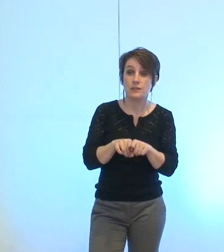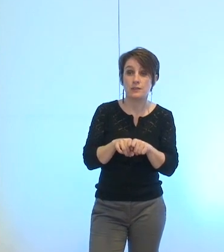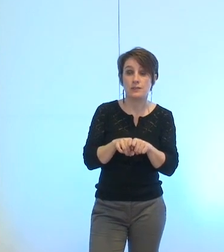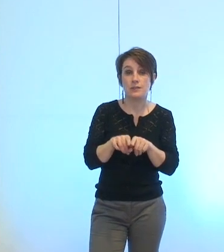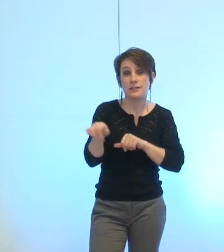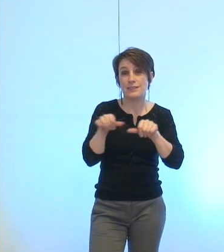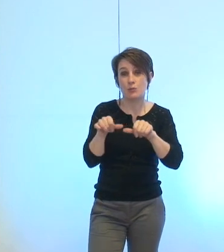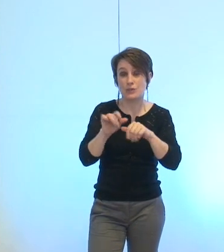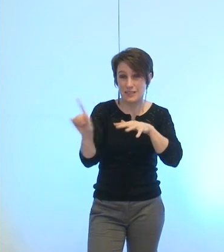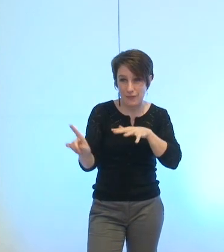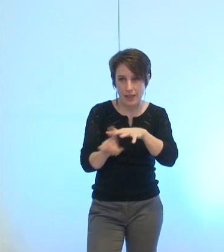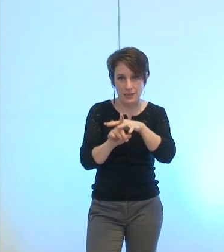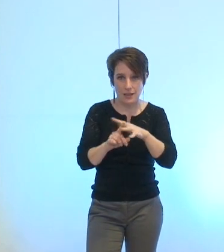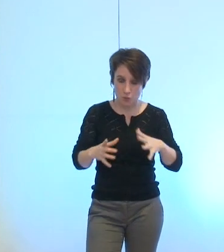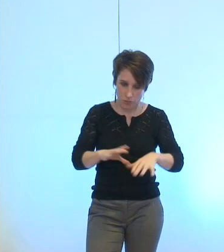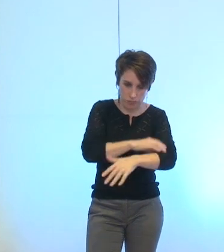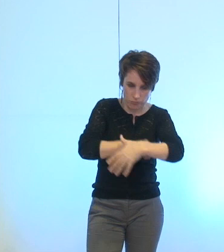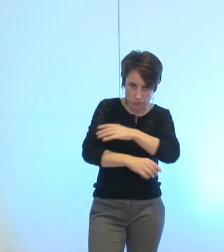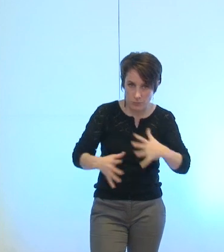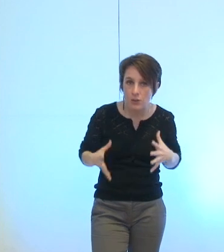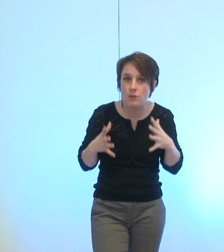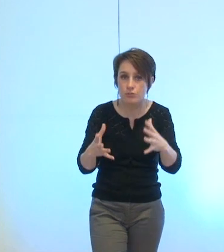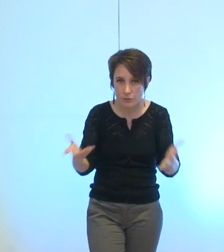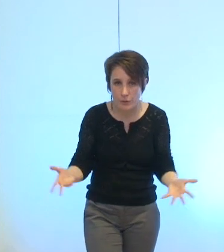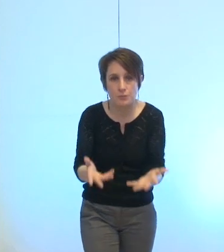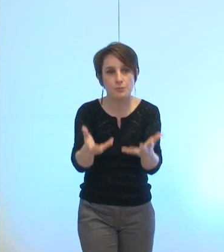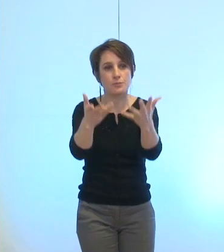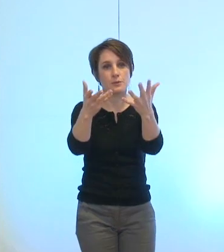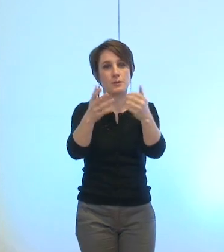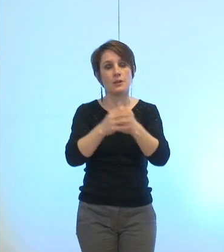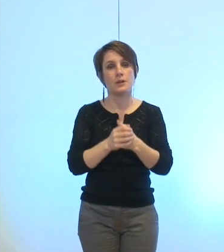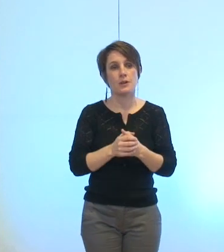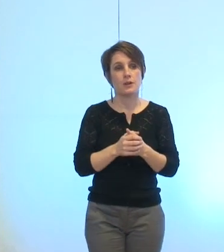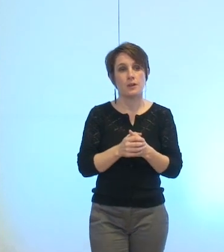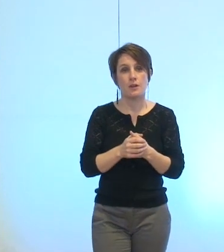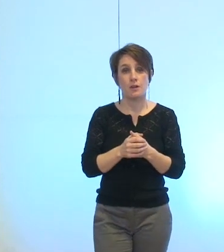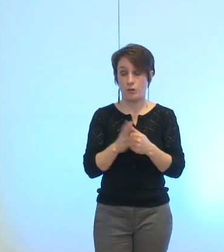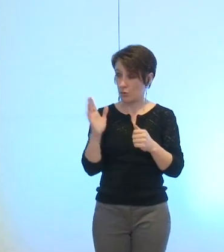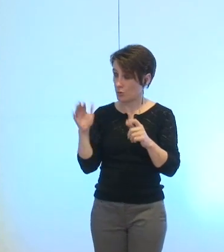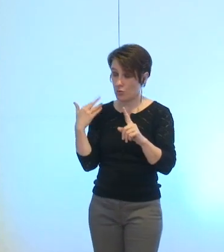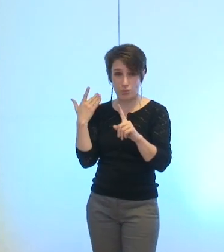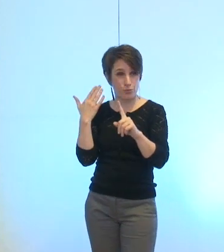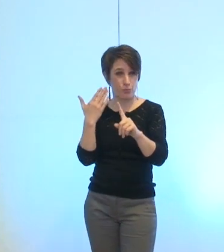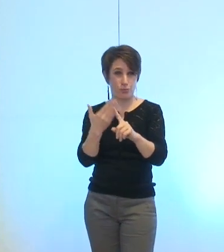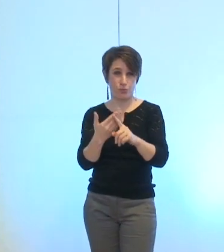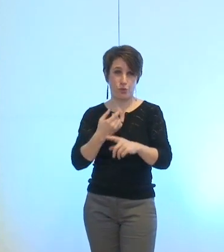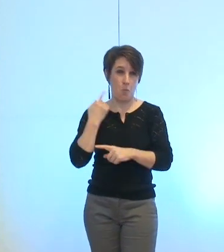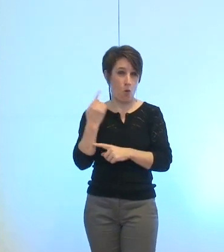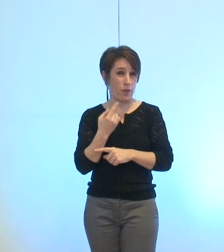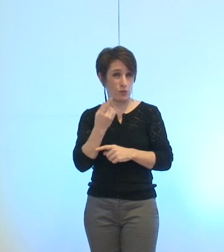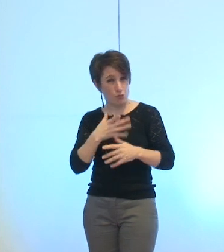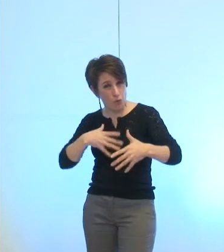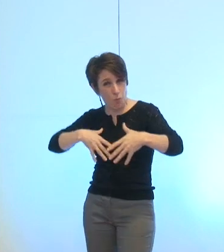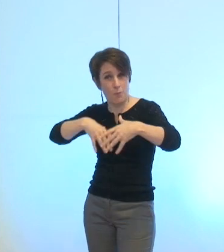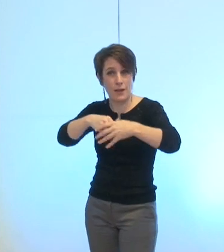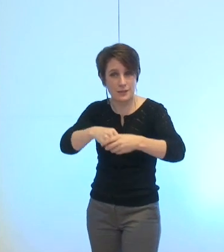d'insertion sans exception nous avons toujours participé contribuer apporter ces